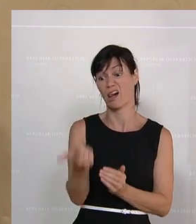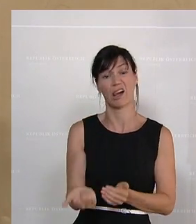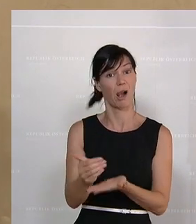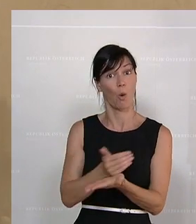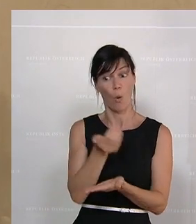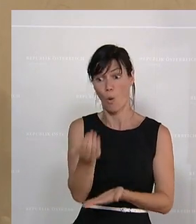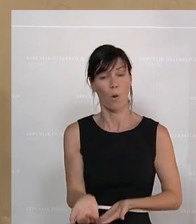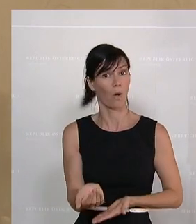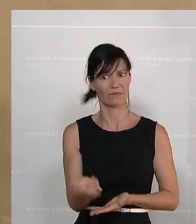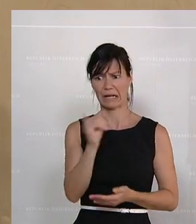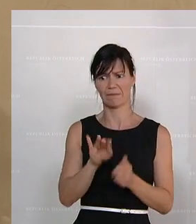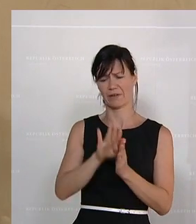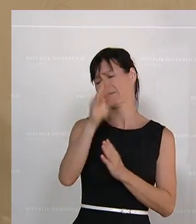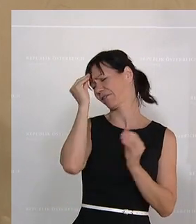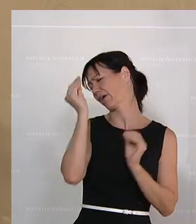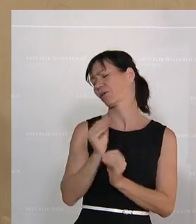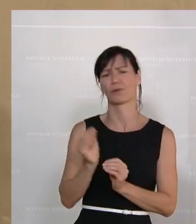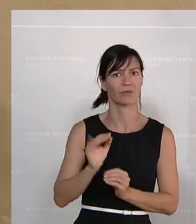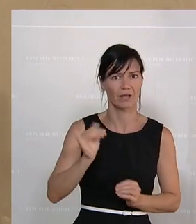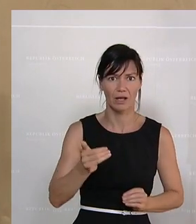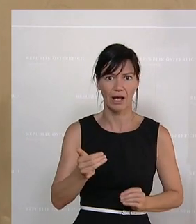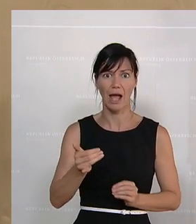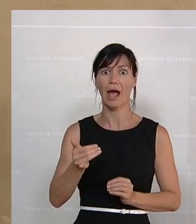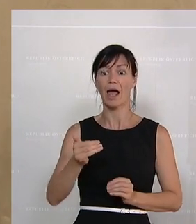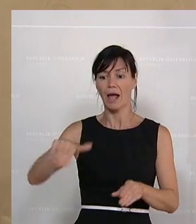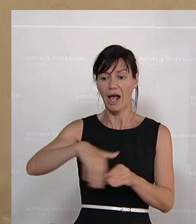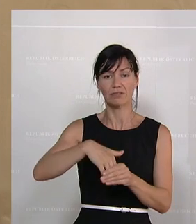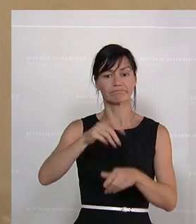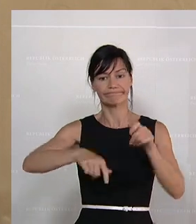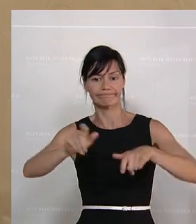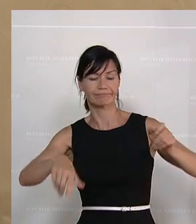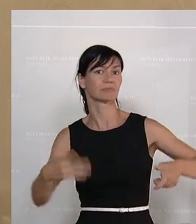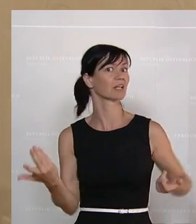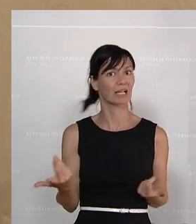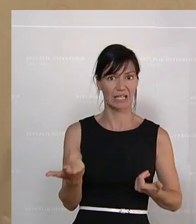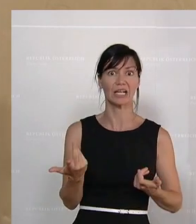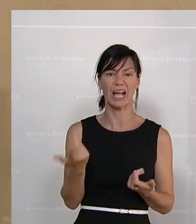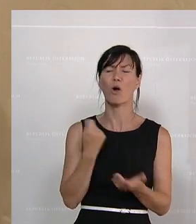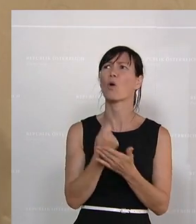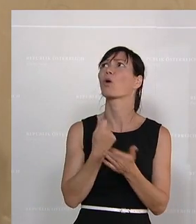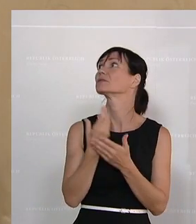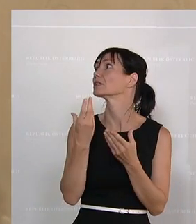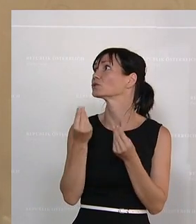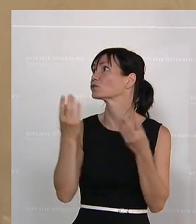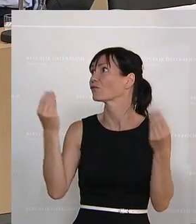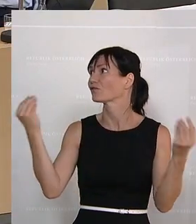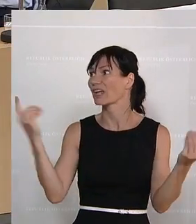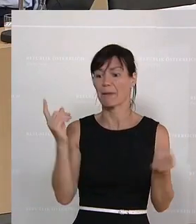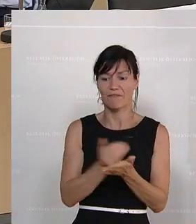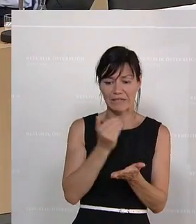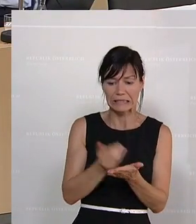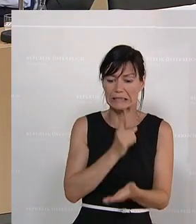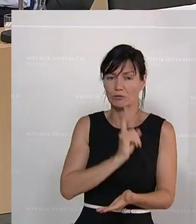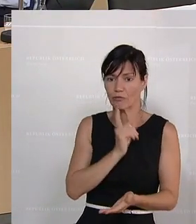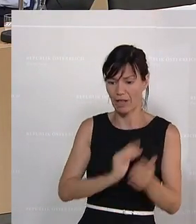inflation die mitarbeiterinnen und mitarbeiter in österreich verdienen grundsätzlich zu wenig und kosten zu viel und jetzt durch die inflation ist natürlich